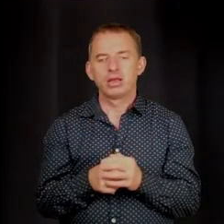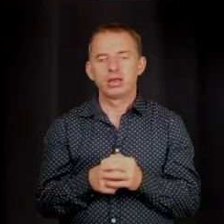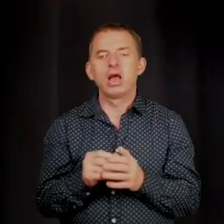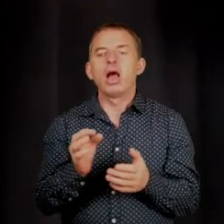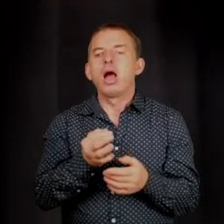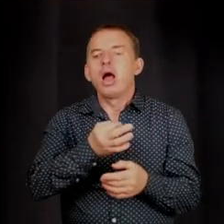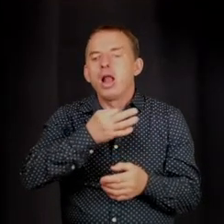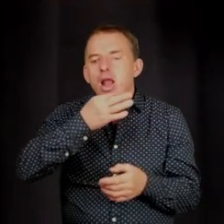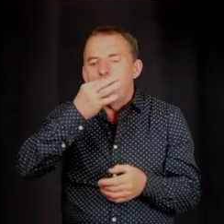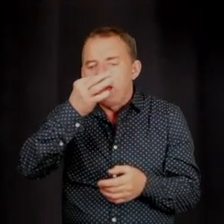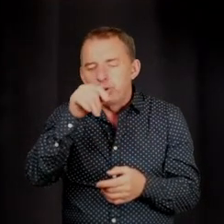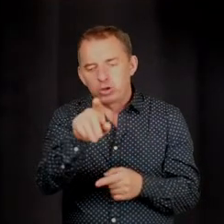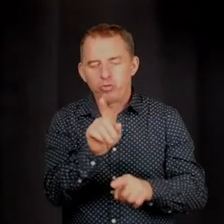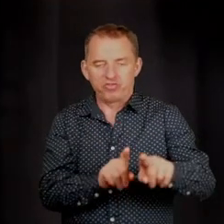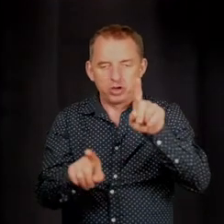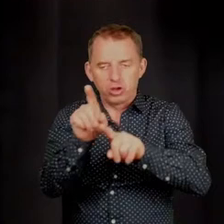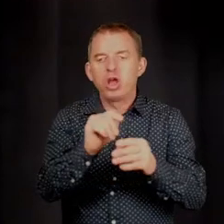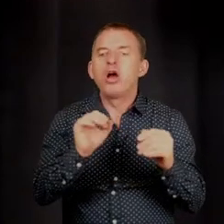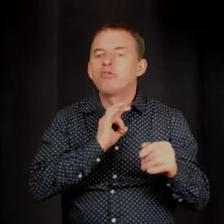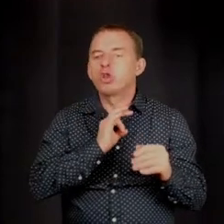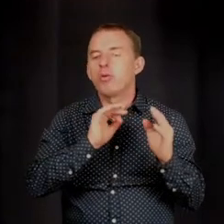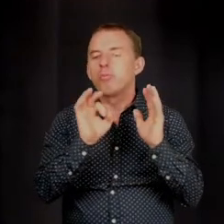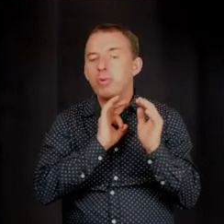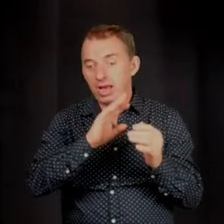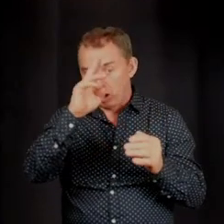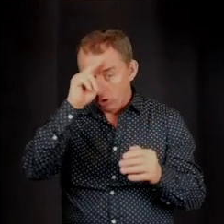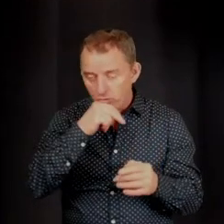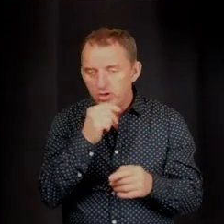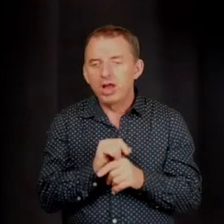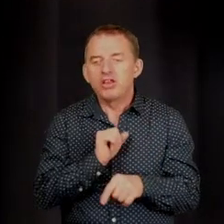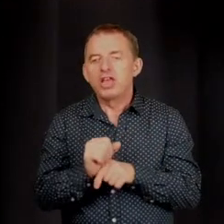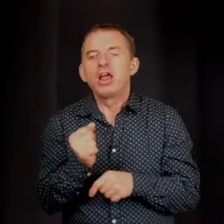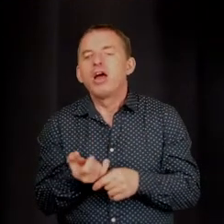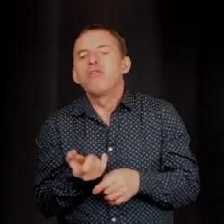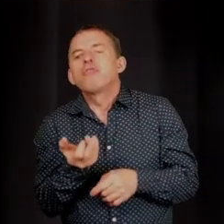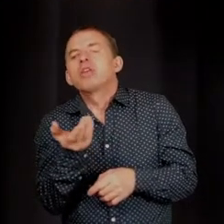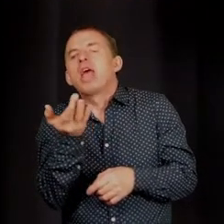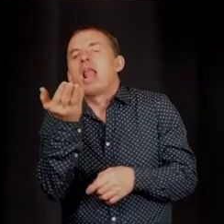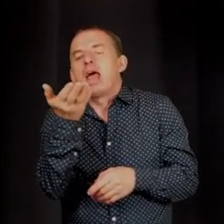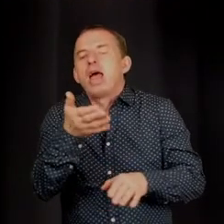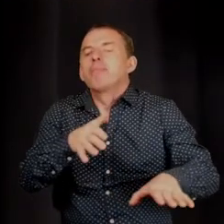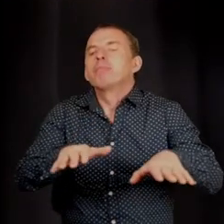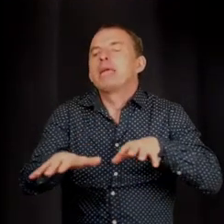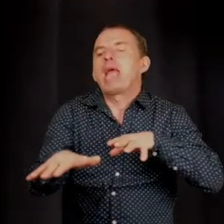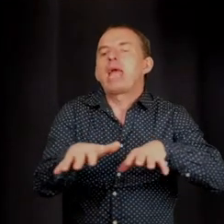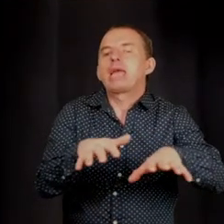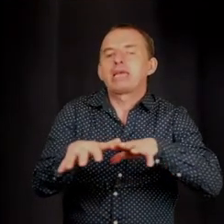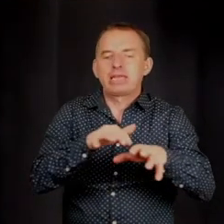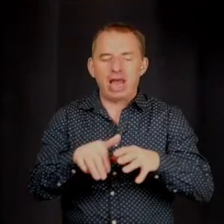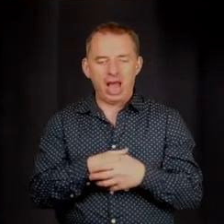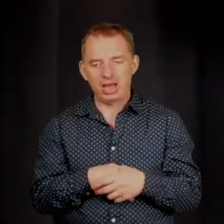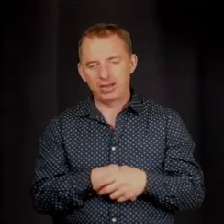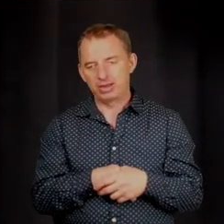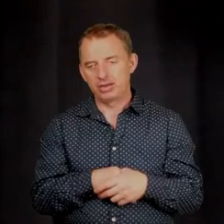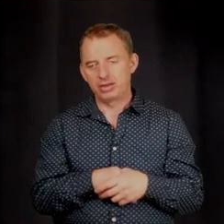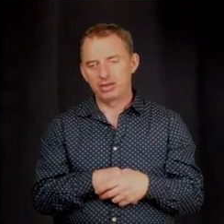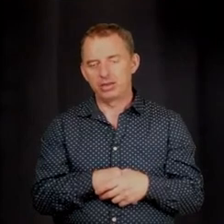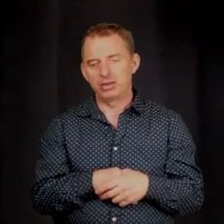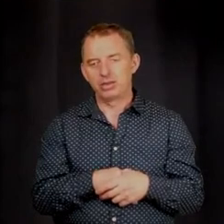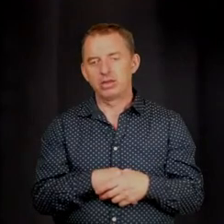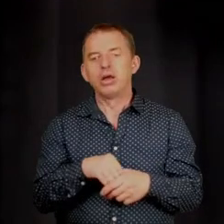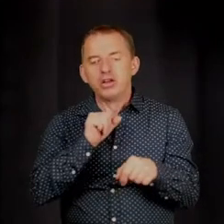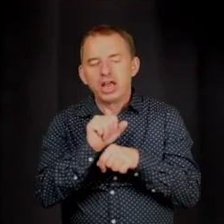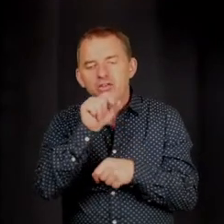Lepiej to by można przetłumaczyć, w domu mojego ojca jest wiele miejsca. Many abodes, many dwelling places. Że jest